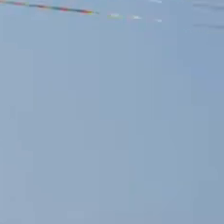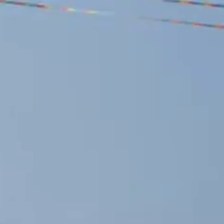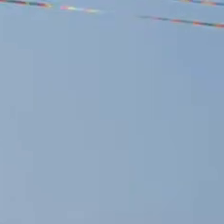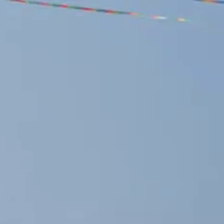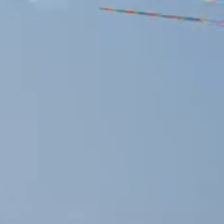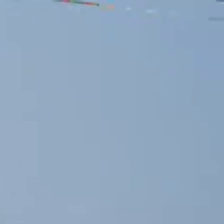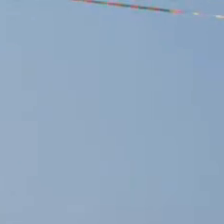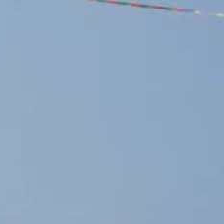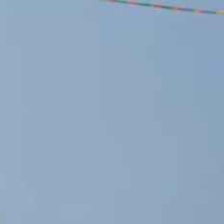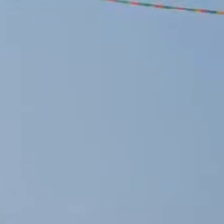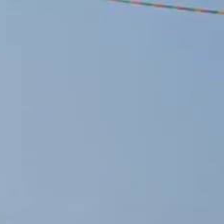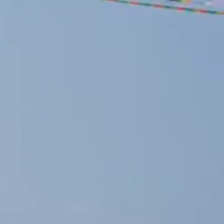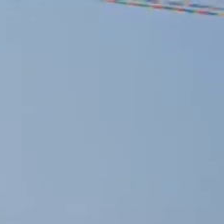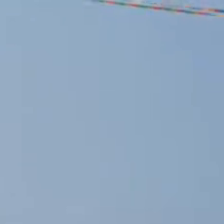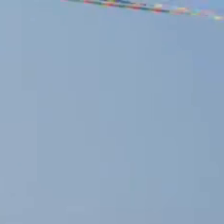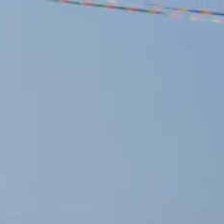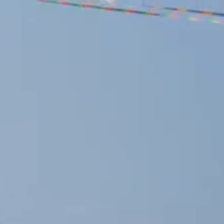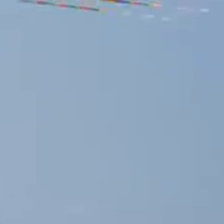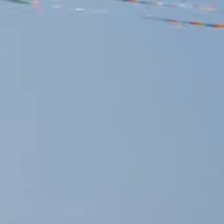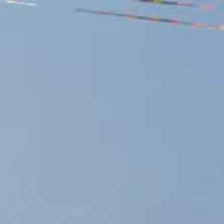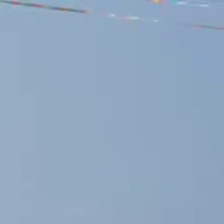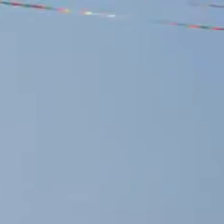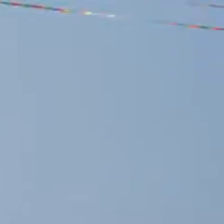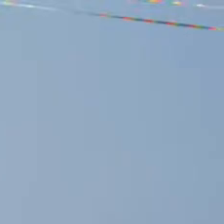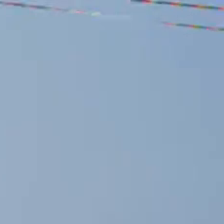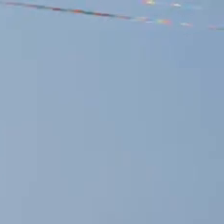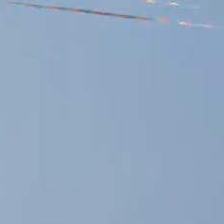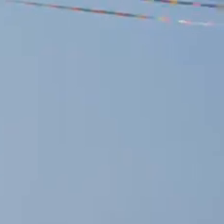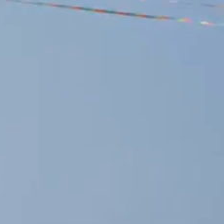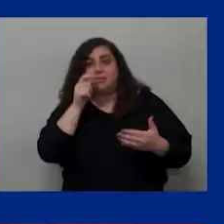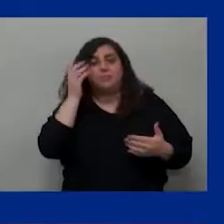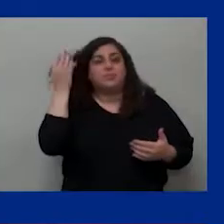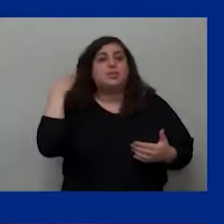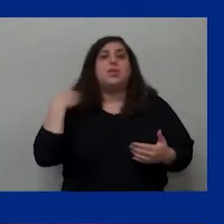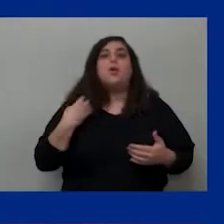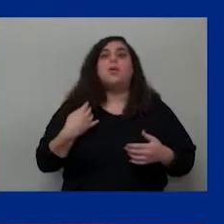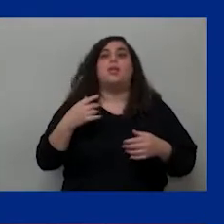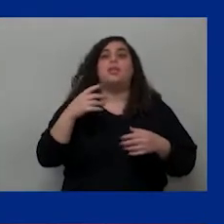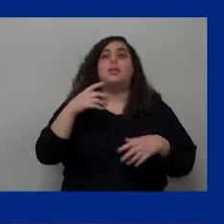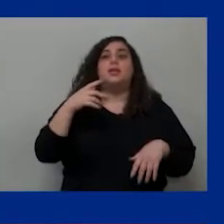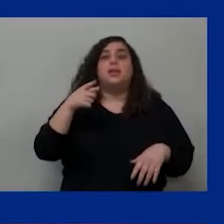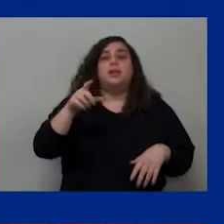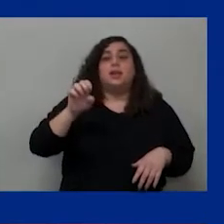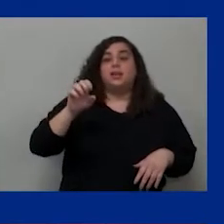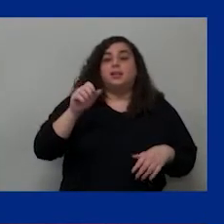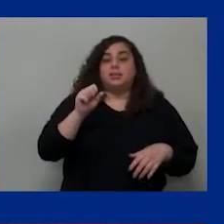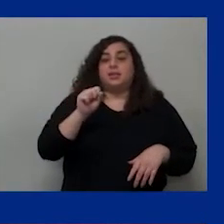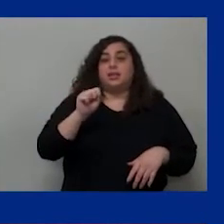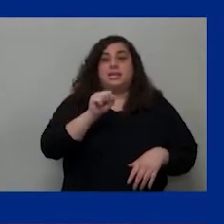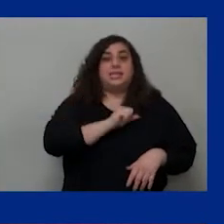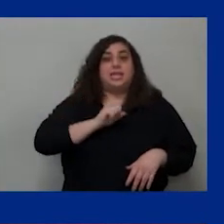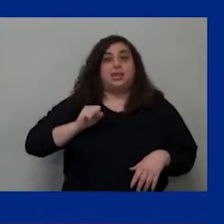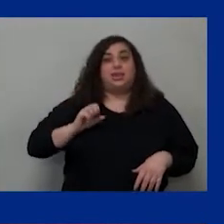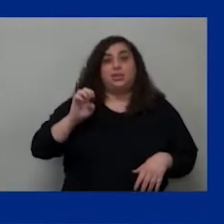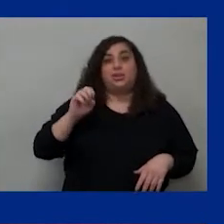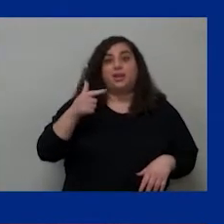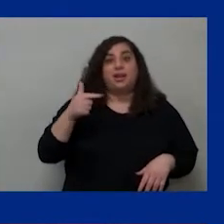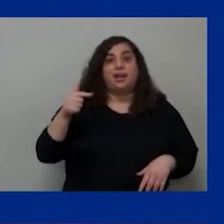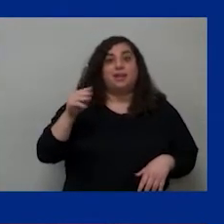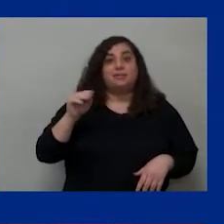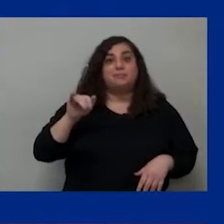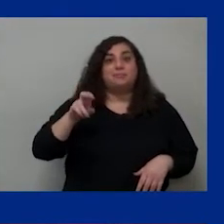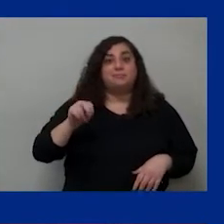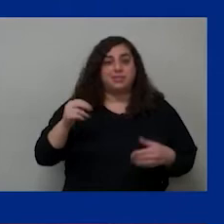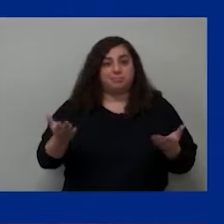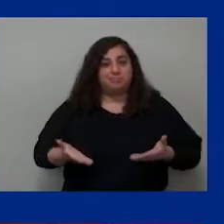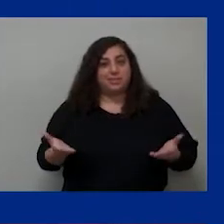달러의 자금을 투입하겠다고 발표했습니다. 한편 내일은 인센티브 프로그램의 최대 상금 추첨이 진행됩니다.